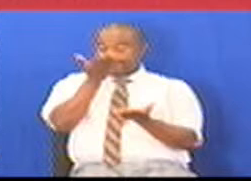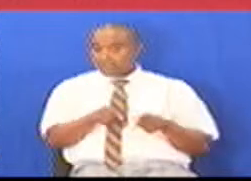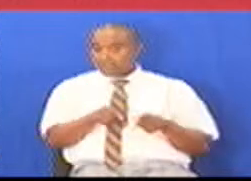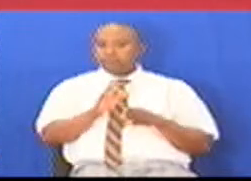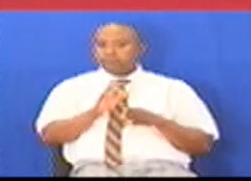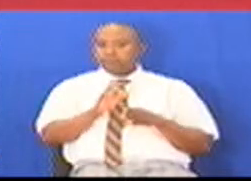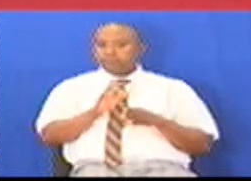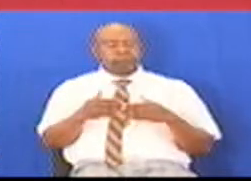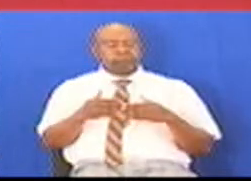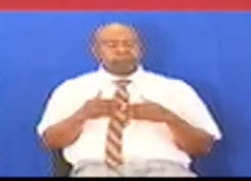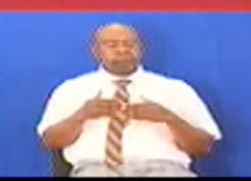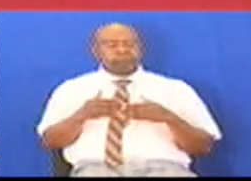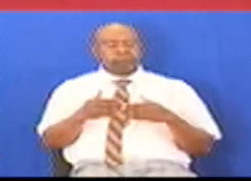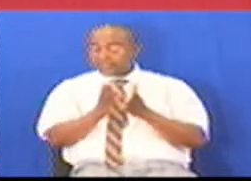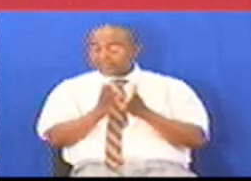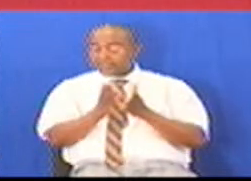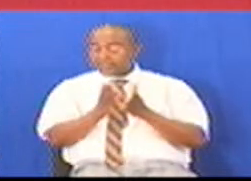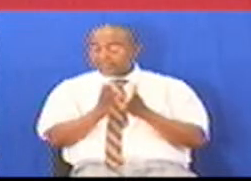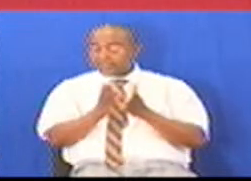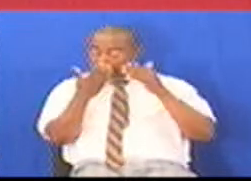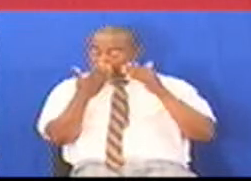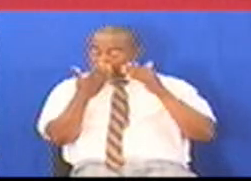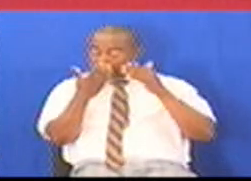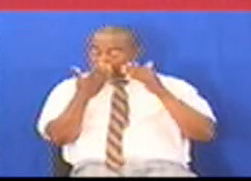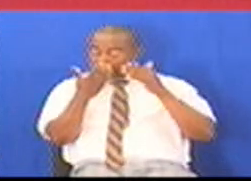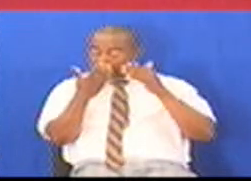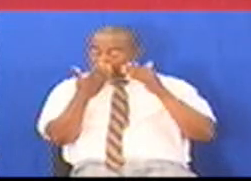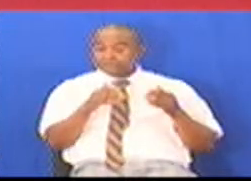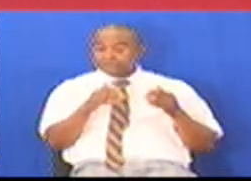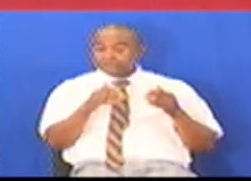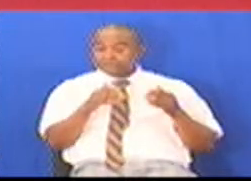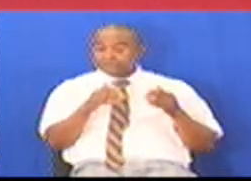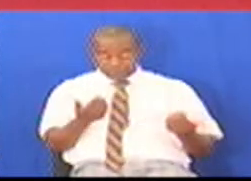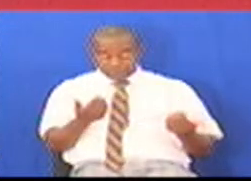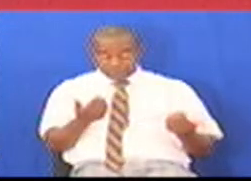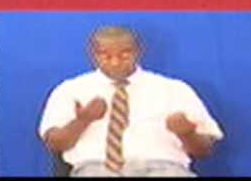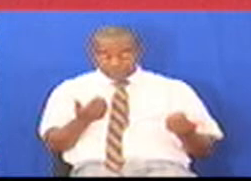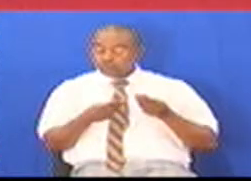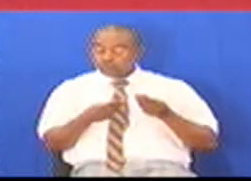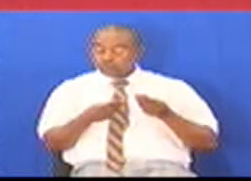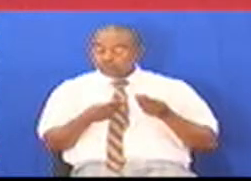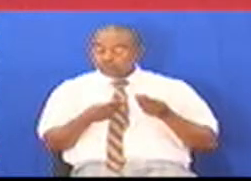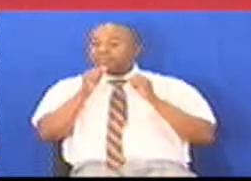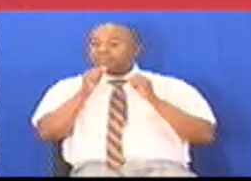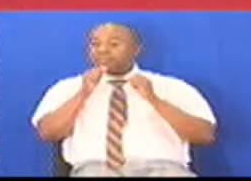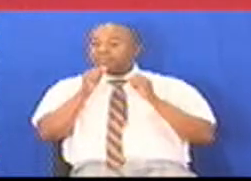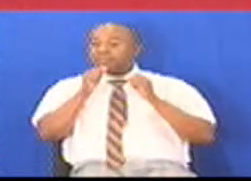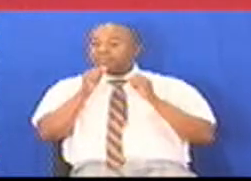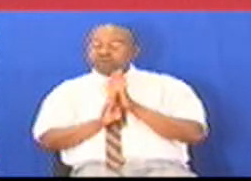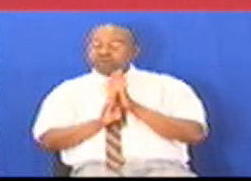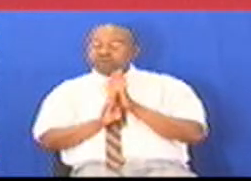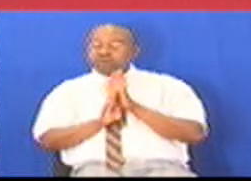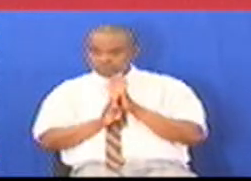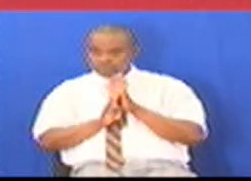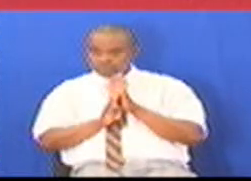sana yamebainisha vile vile kwamba ukuaji utapungua tena kutoka 6.9%